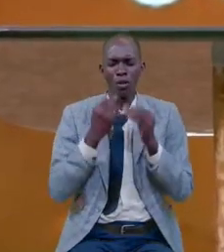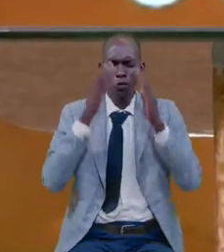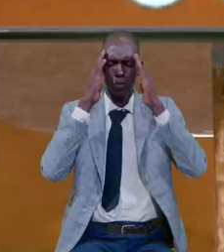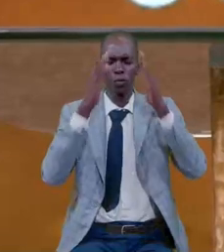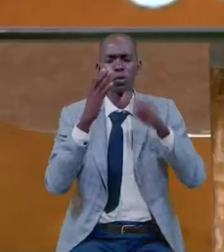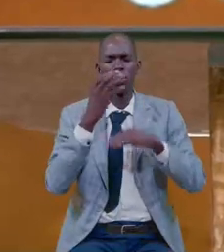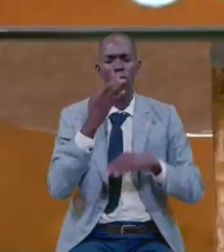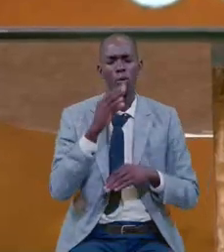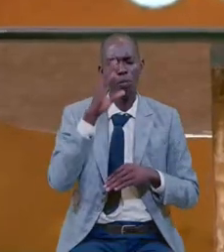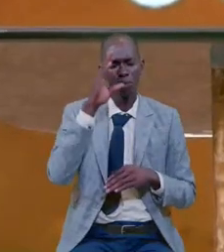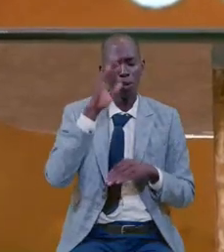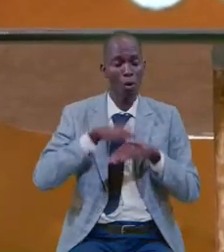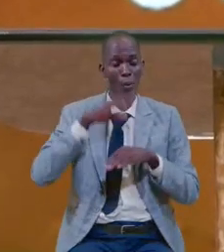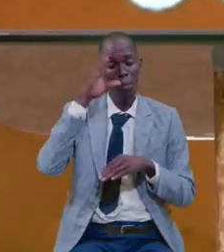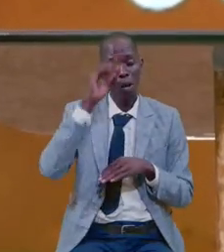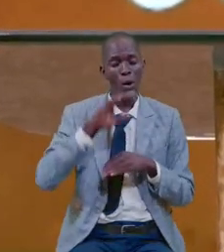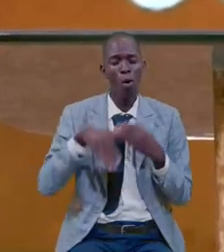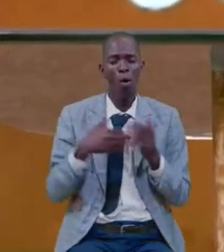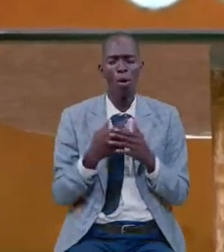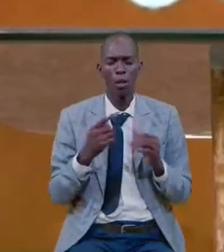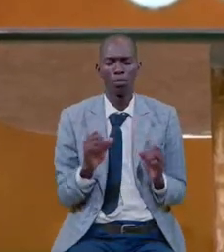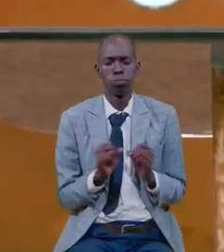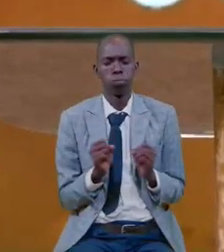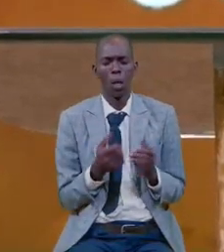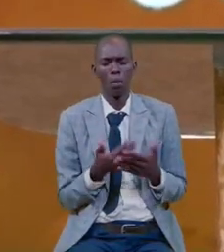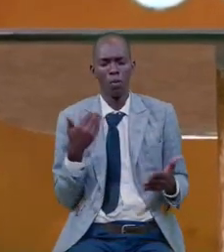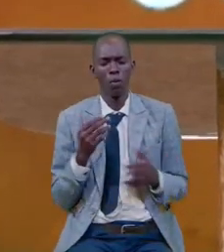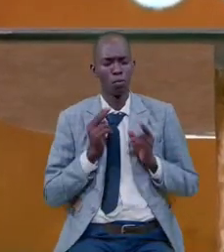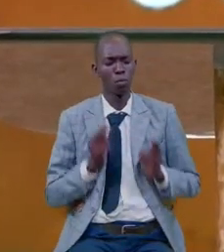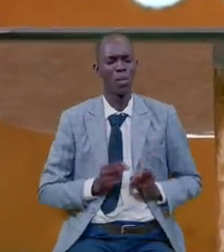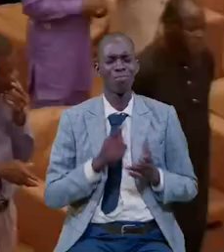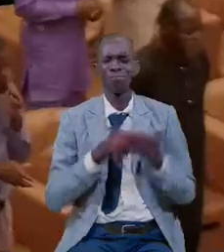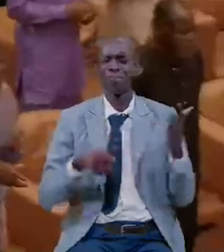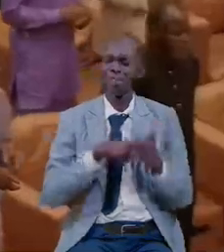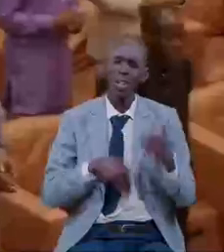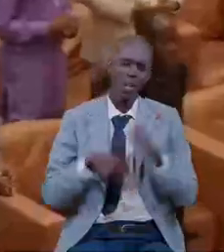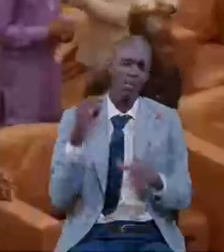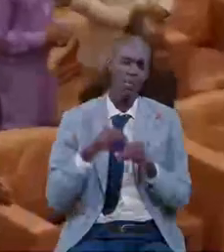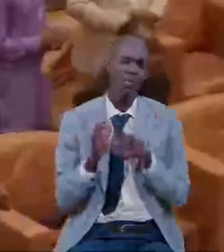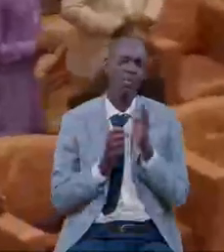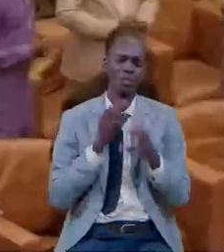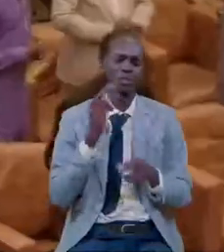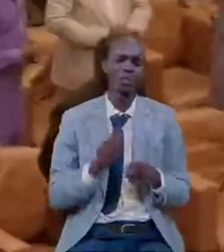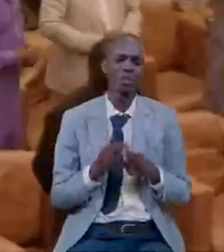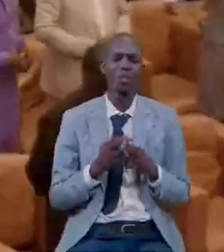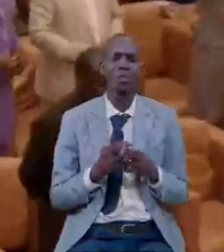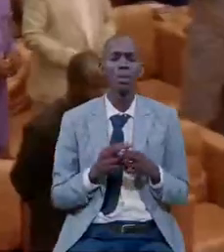la concentration sur les hommes, le tremblement devant l'homme, en nous cela de toute vie,